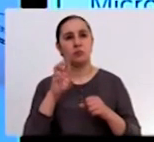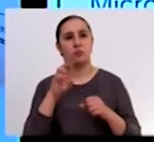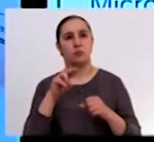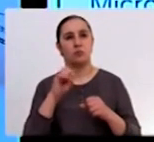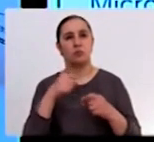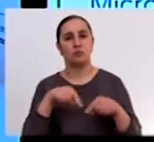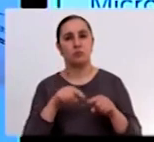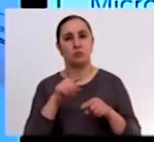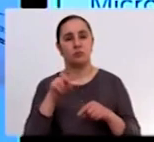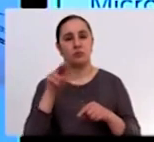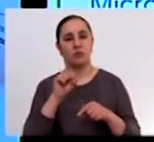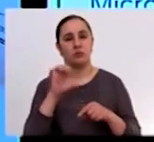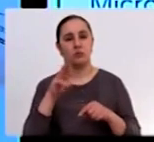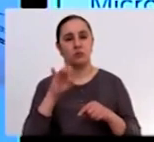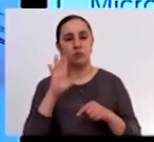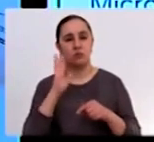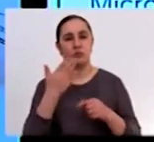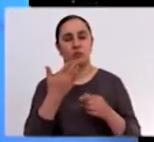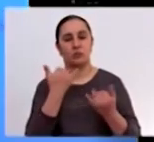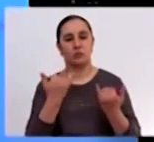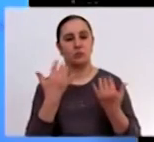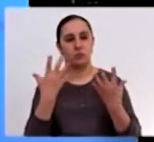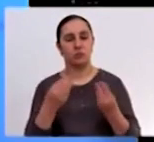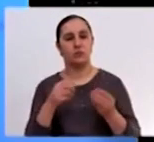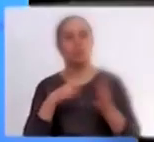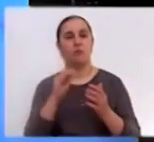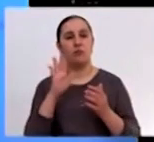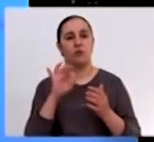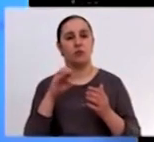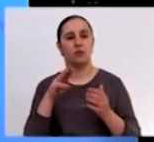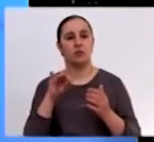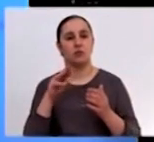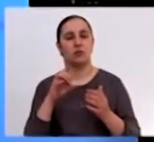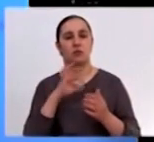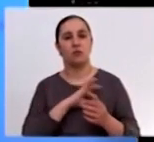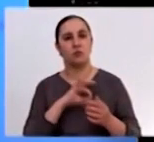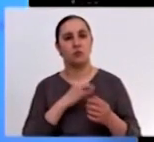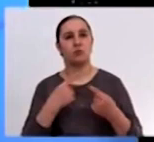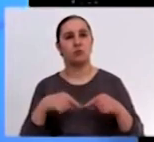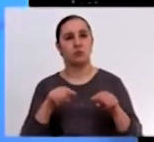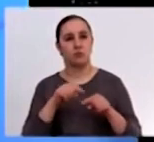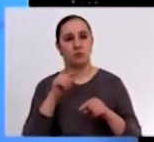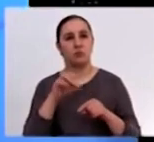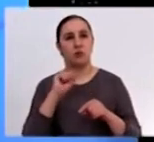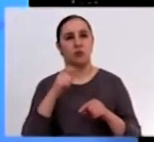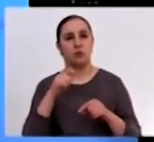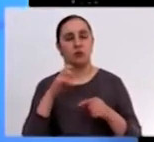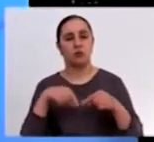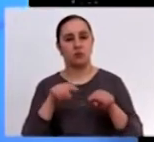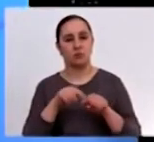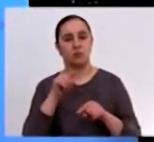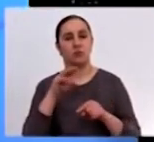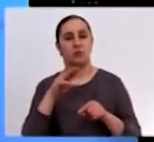bu dastur bo'lib, siz hozirgi kunda Telegram vositalaridan foydalanmoqdasiz. Demak, bu ham agent ham xuddi